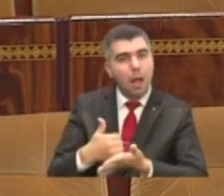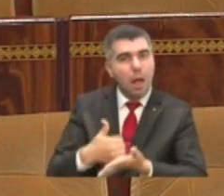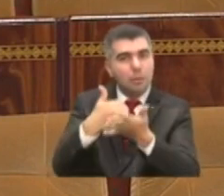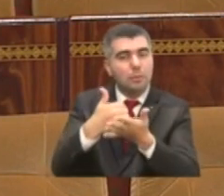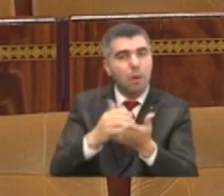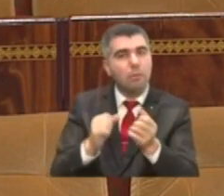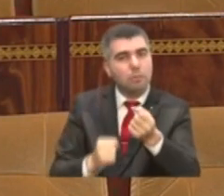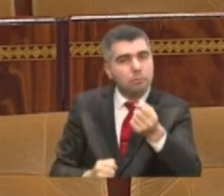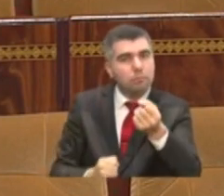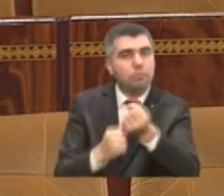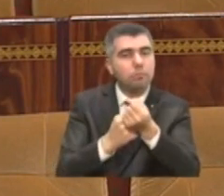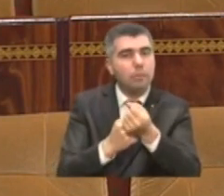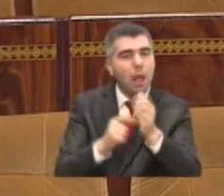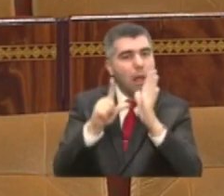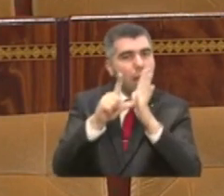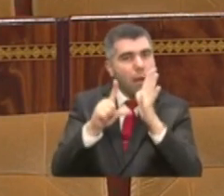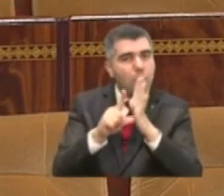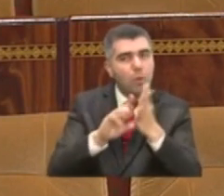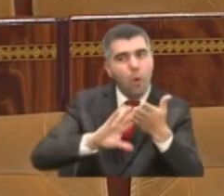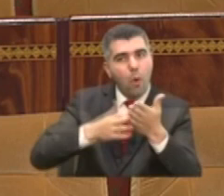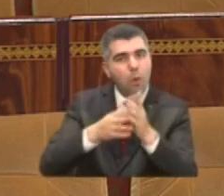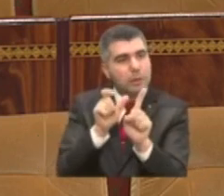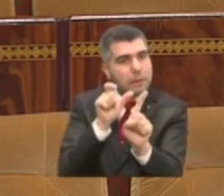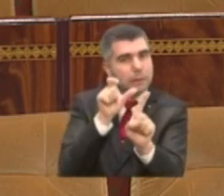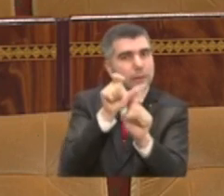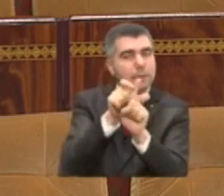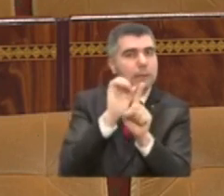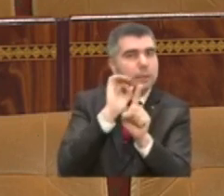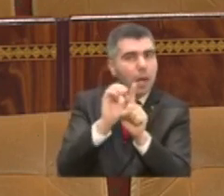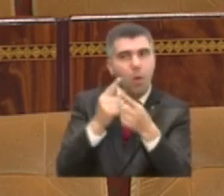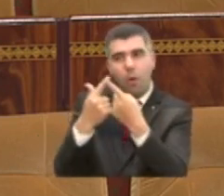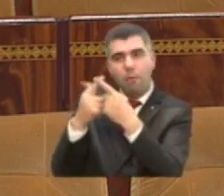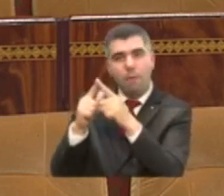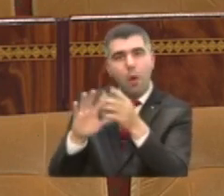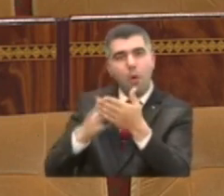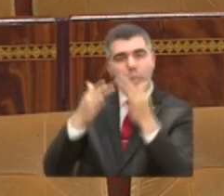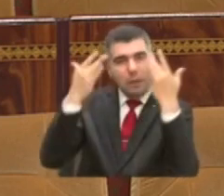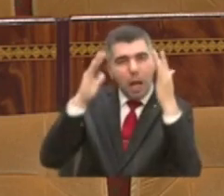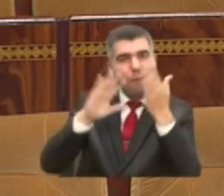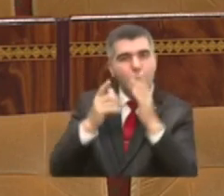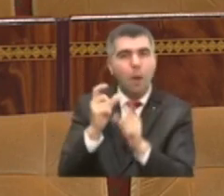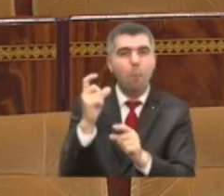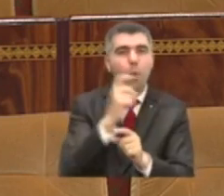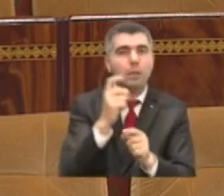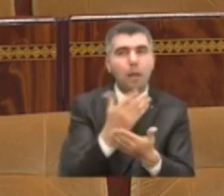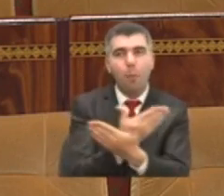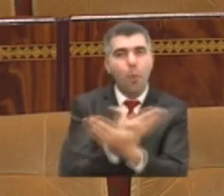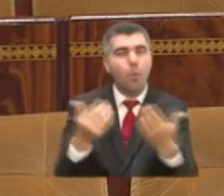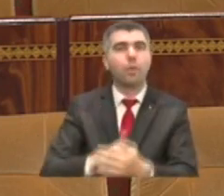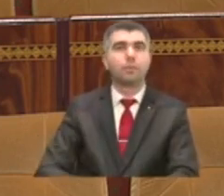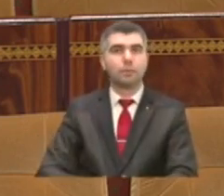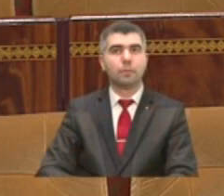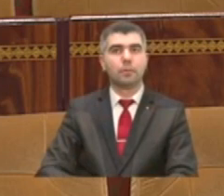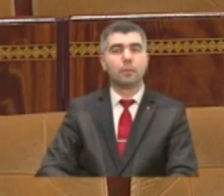خدمتهم والدفاع عن حقوقهم وحماية مصالحهم وهويتهم الثقافية والدينية.